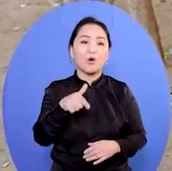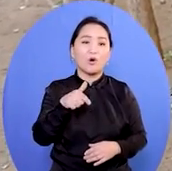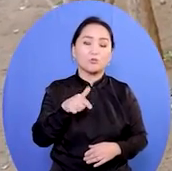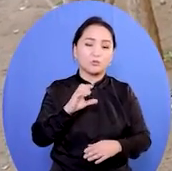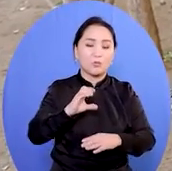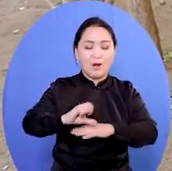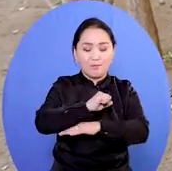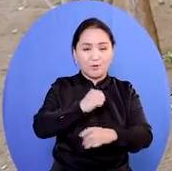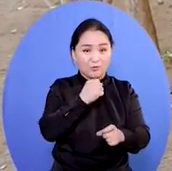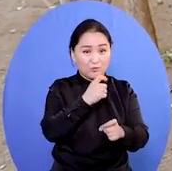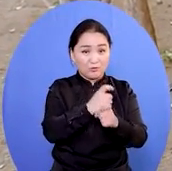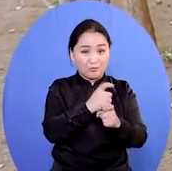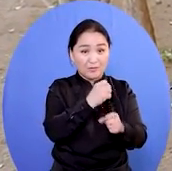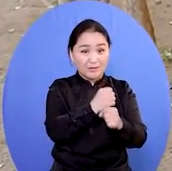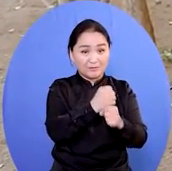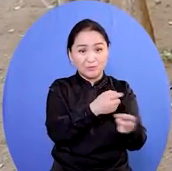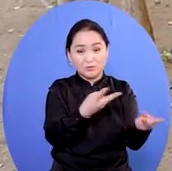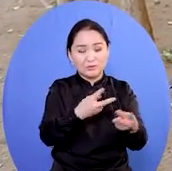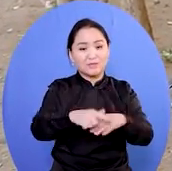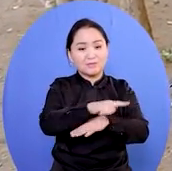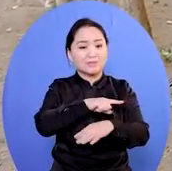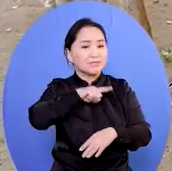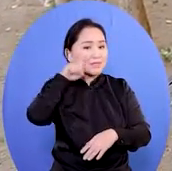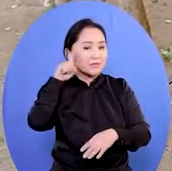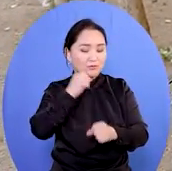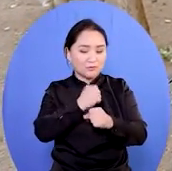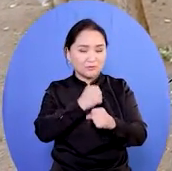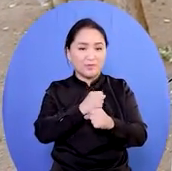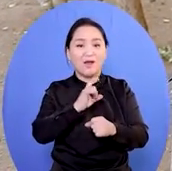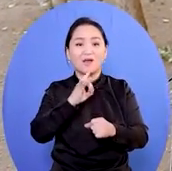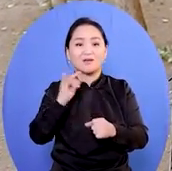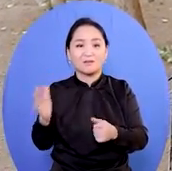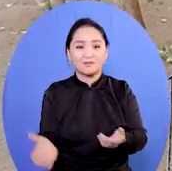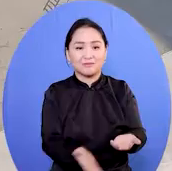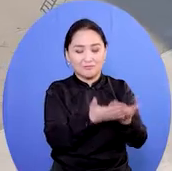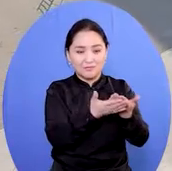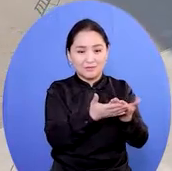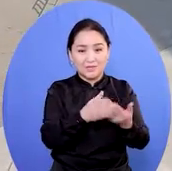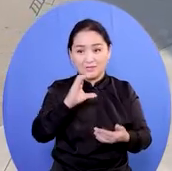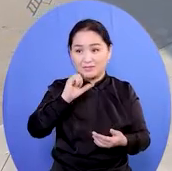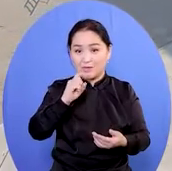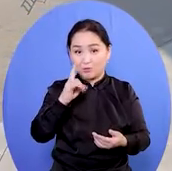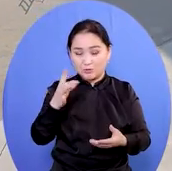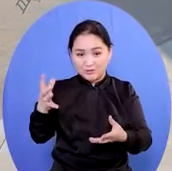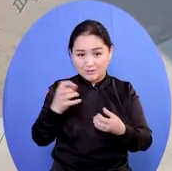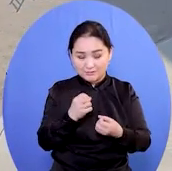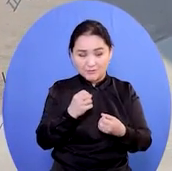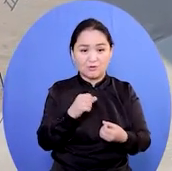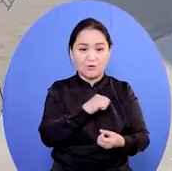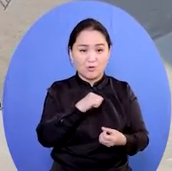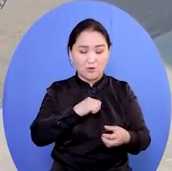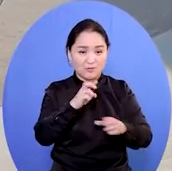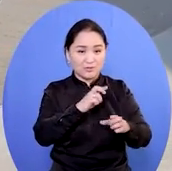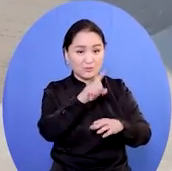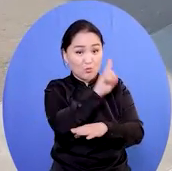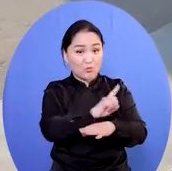аймгийн хөдөлмөр халамж үйлчилгээний газрын тэр залуучуудын хөдөлмөр эрхлэл гарааны бизнесийг дэмжих санхүүжилтийг авснаар өнөөдөр ингээд бизнес нь үр дүнд